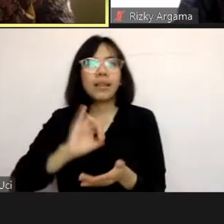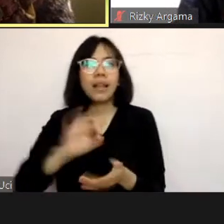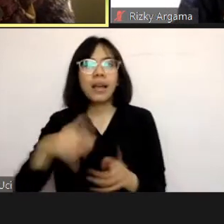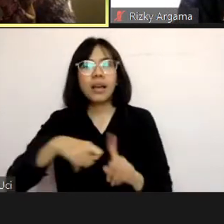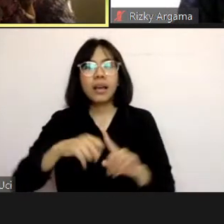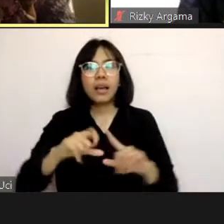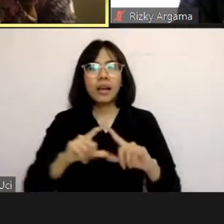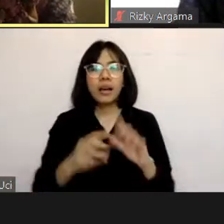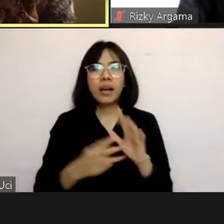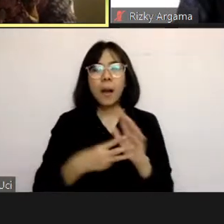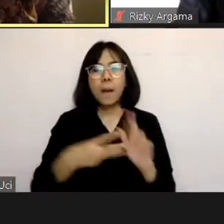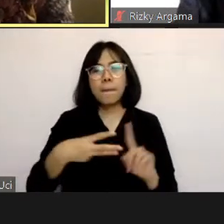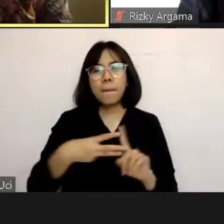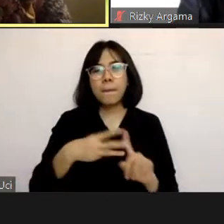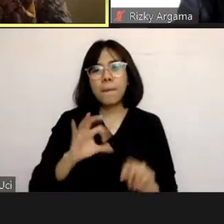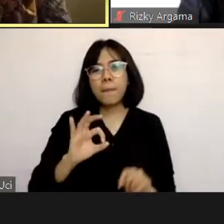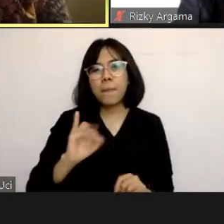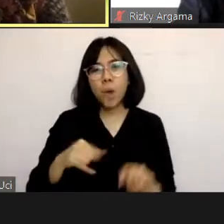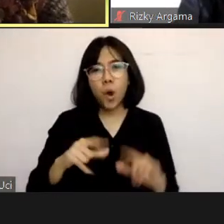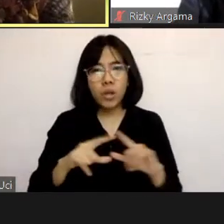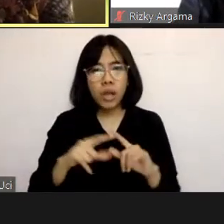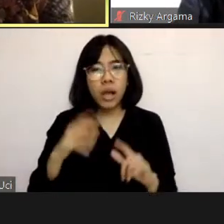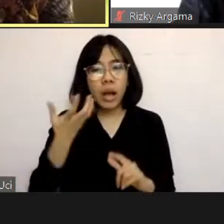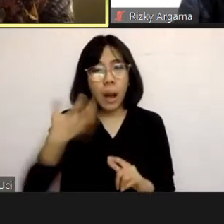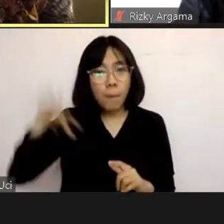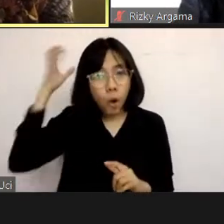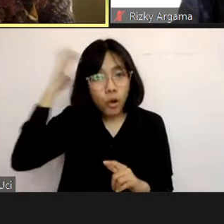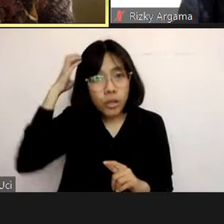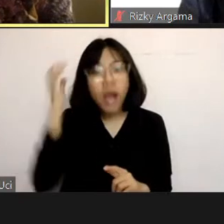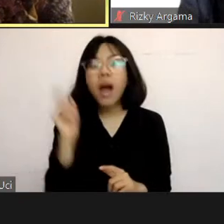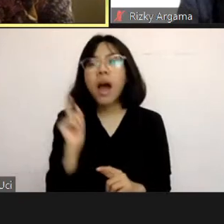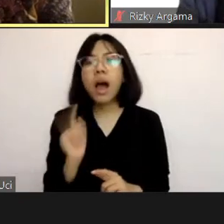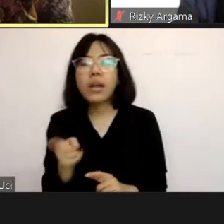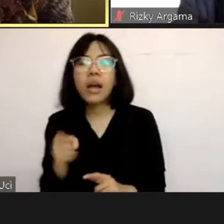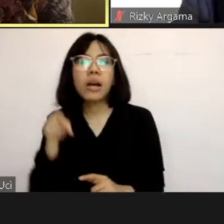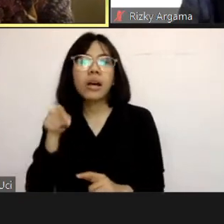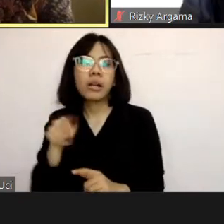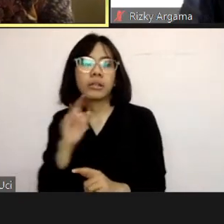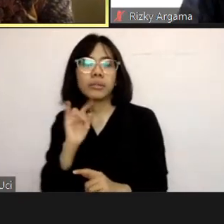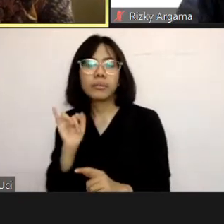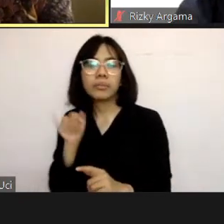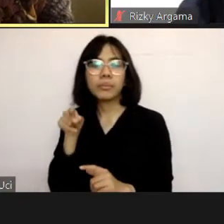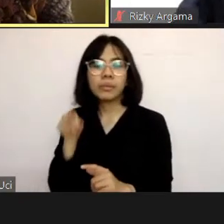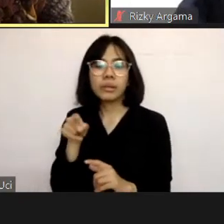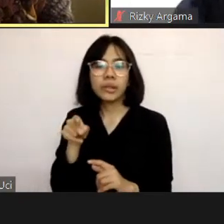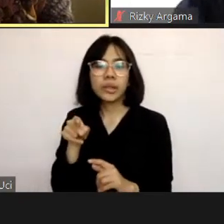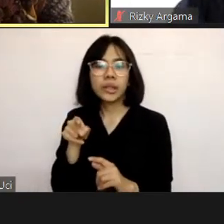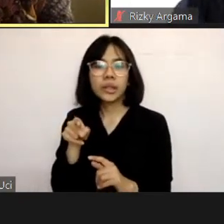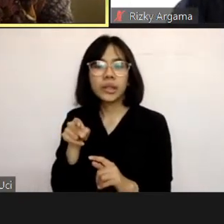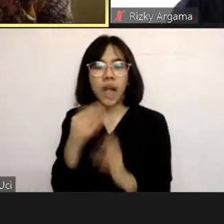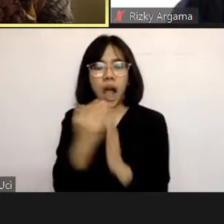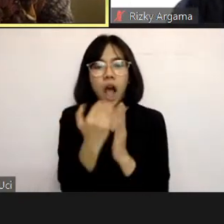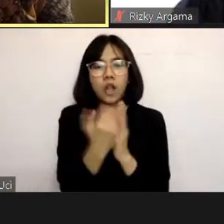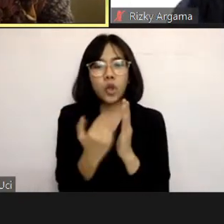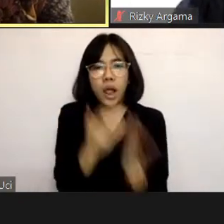menunggu pers yang independen. Dan saya rasa ini salah satu indikator yang menguat